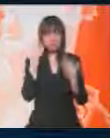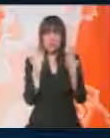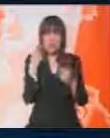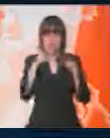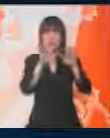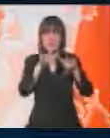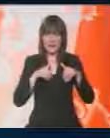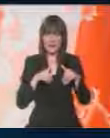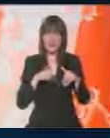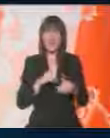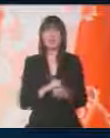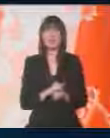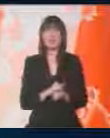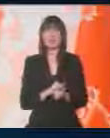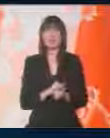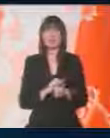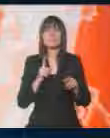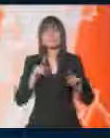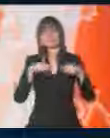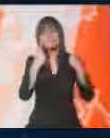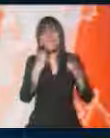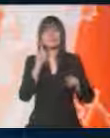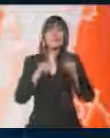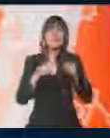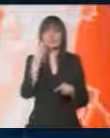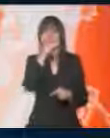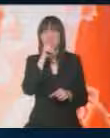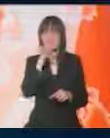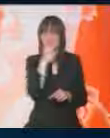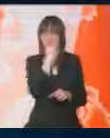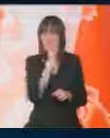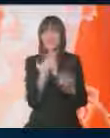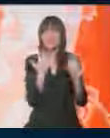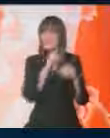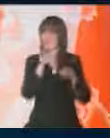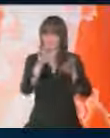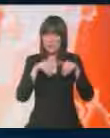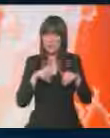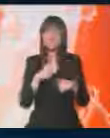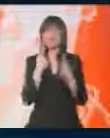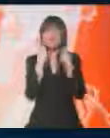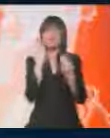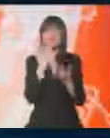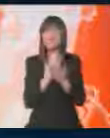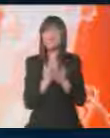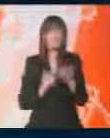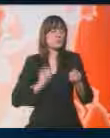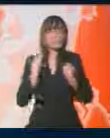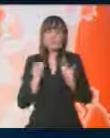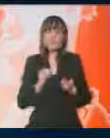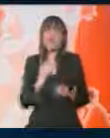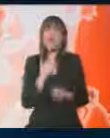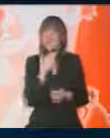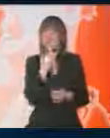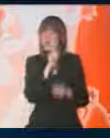to prihvate, sljedeće nešto što se može predvidjeti, ukoliko ne prihvate, stvari će biti uzbudljivije, ali